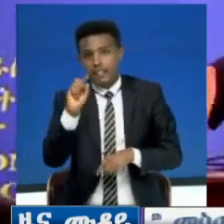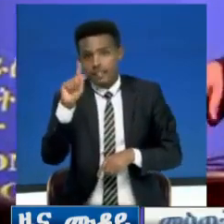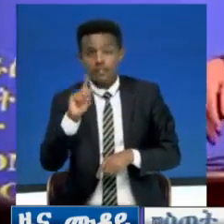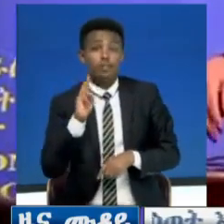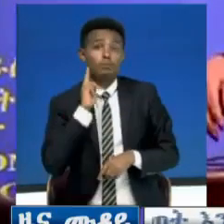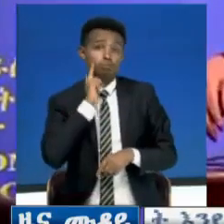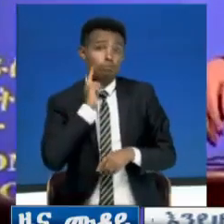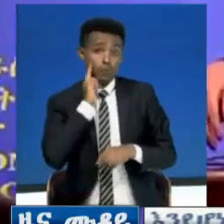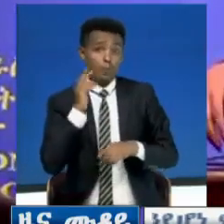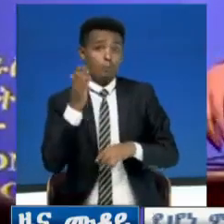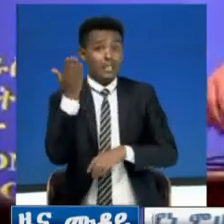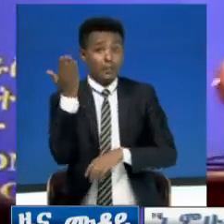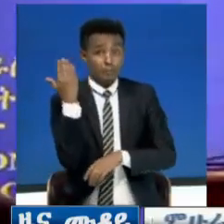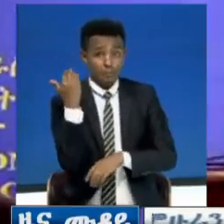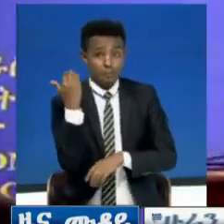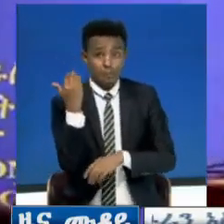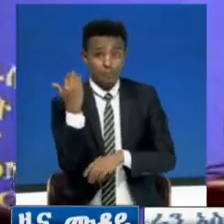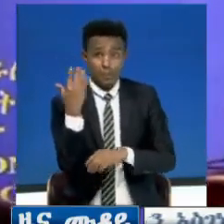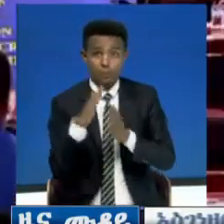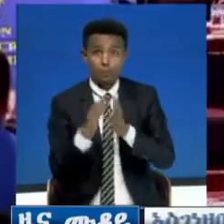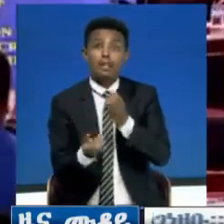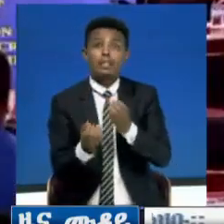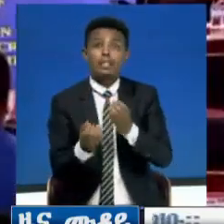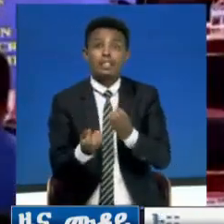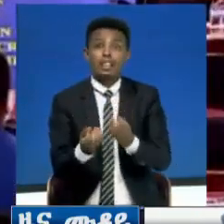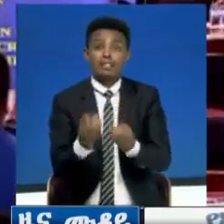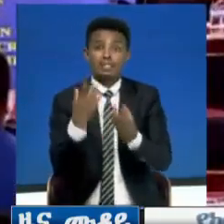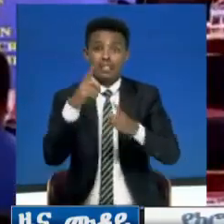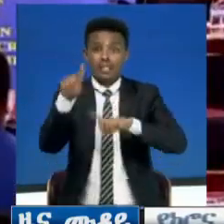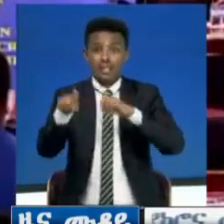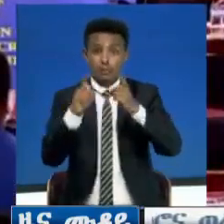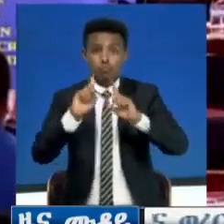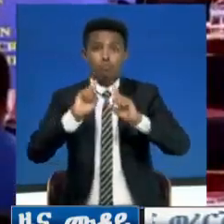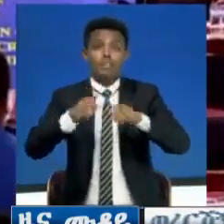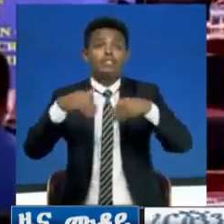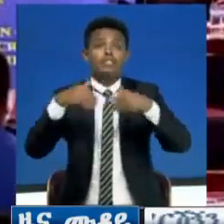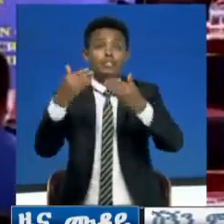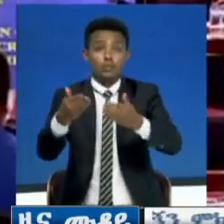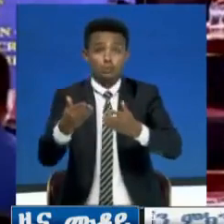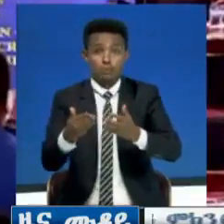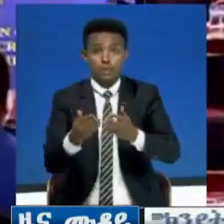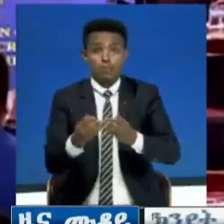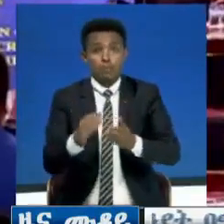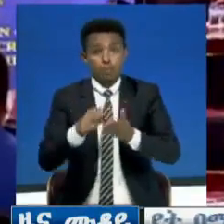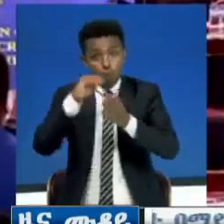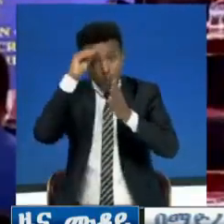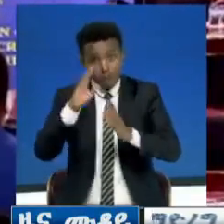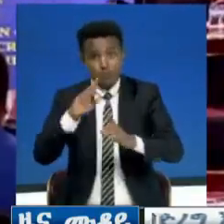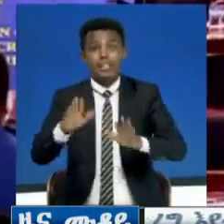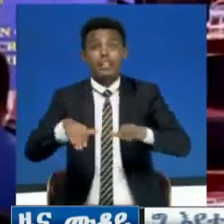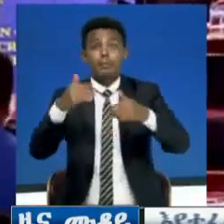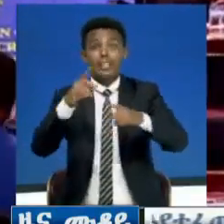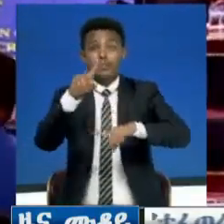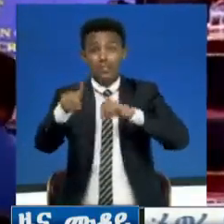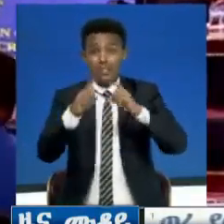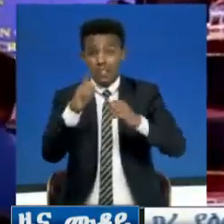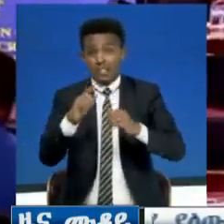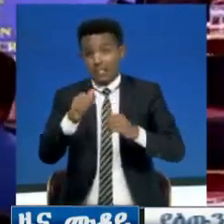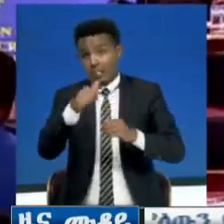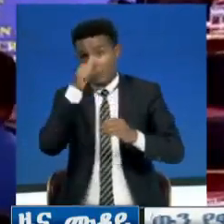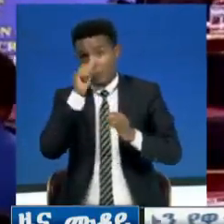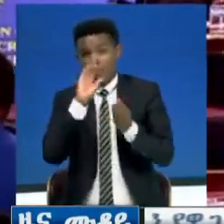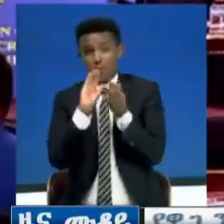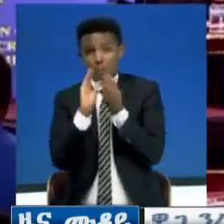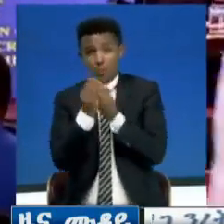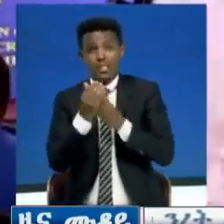የውይይት መድረክ በርካታ ጥያቄዎች ተነስተው ምላሽ ተሰጥቶባቸዋል። ምሁራኑም የቀረበላቸውን ጥያቄ የኢትዮጵያን ነባራዊ ሁኔታ ከዓለም